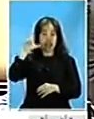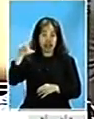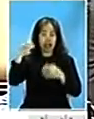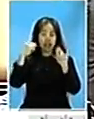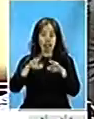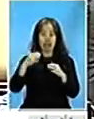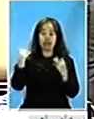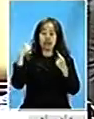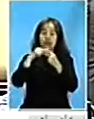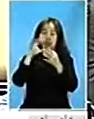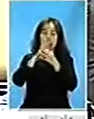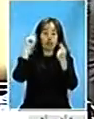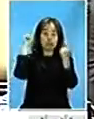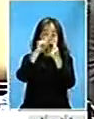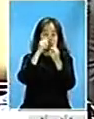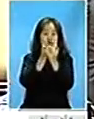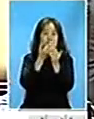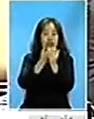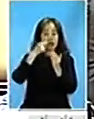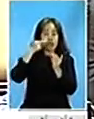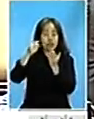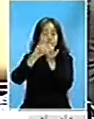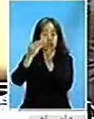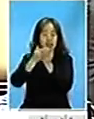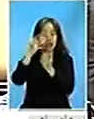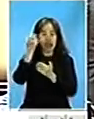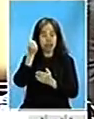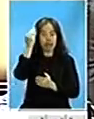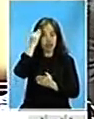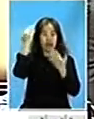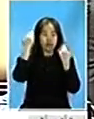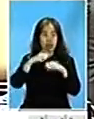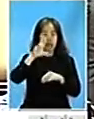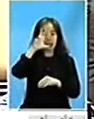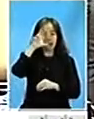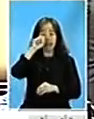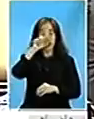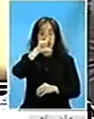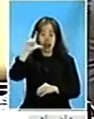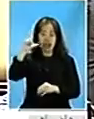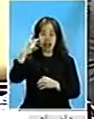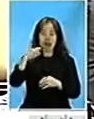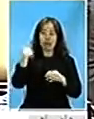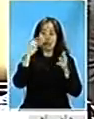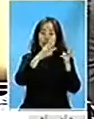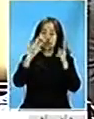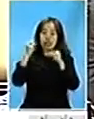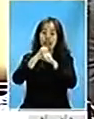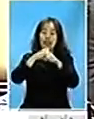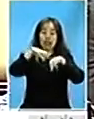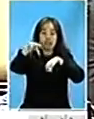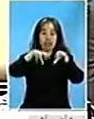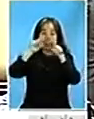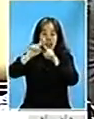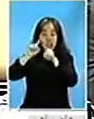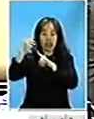เป้าหมายการขาดดุลงบประมาณ 300,000 ล้านแล้วรวมทั้งในหลักการที่จะมีการดำเนินการให้งบประมาณมีการบริหารจัดการ